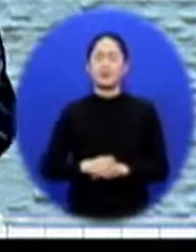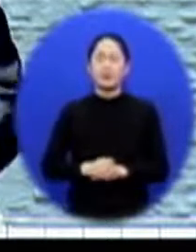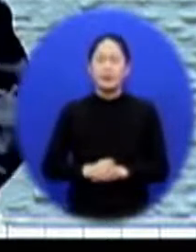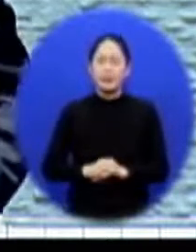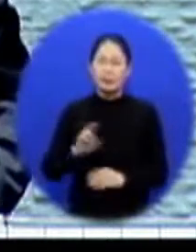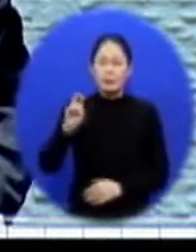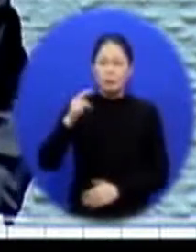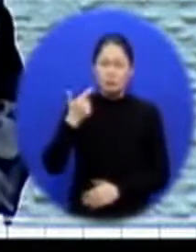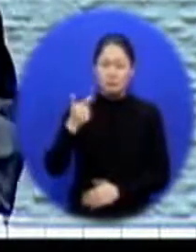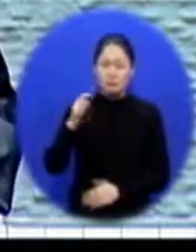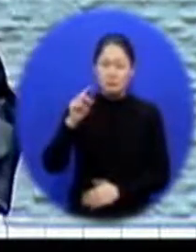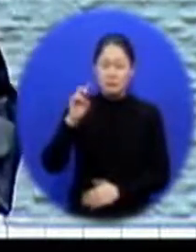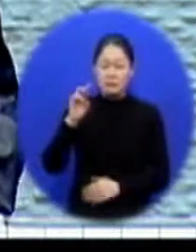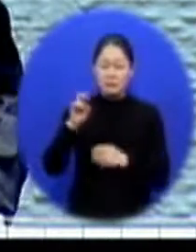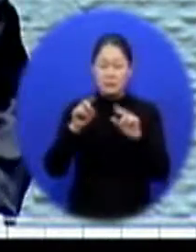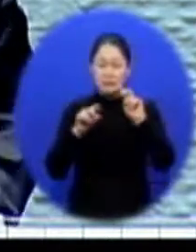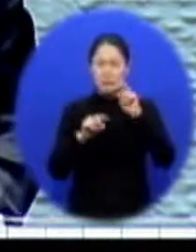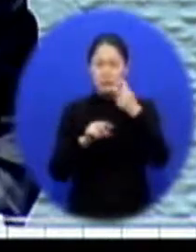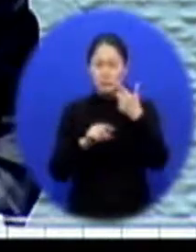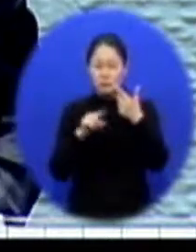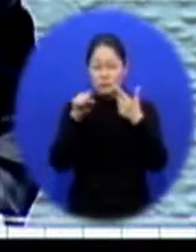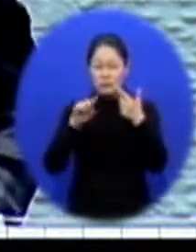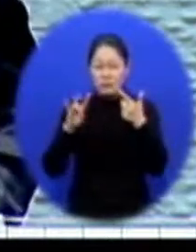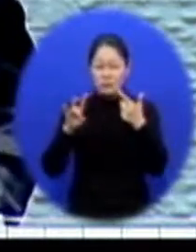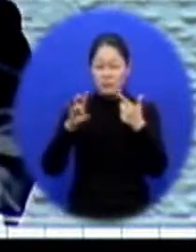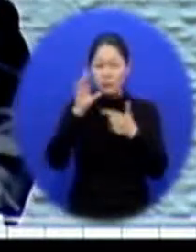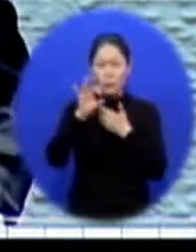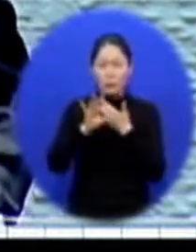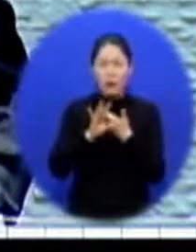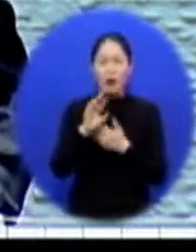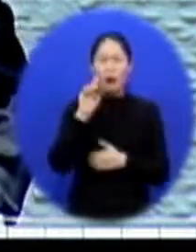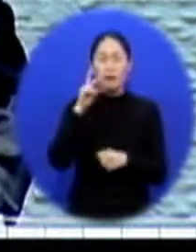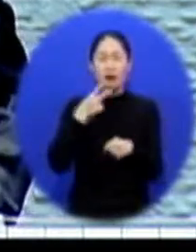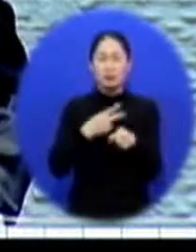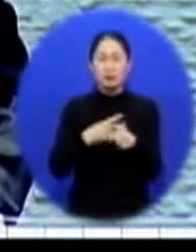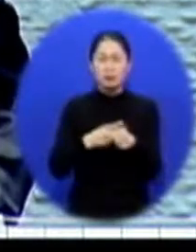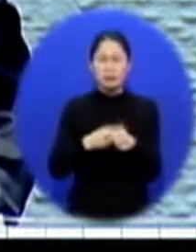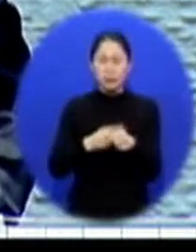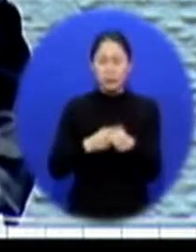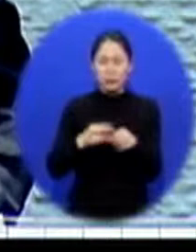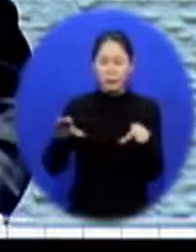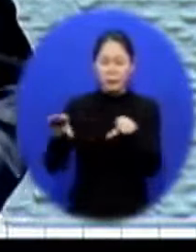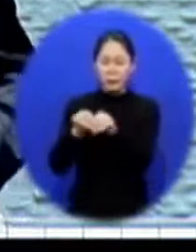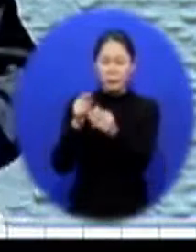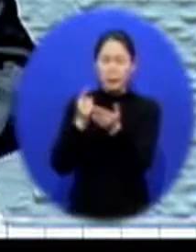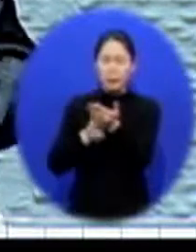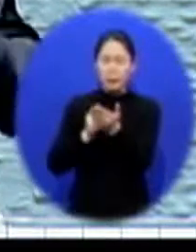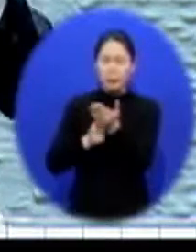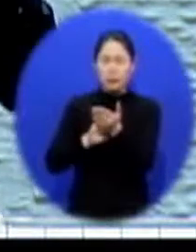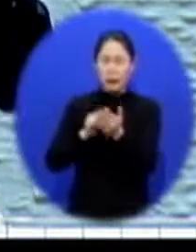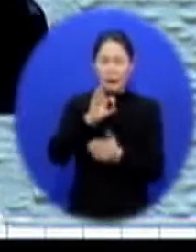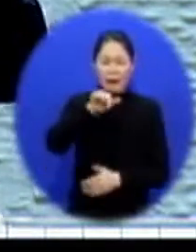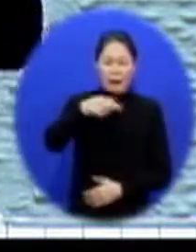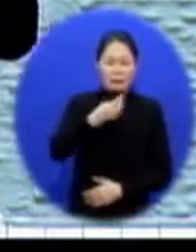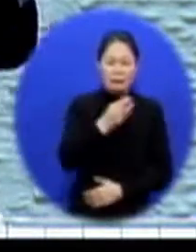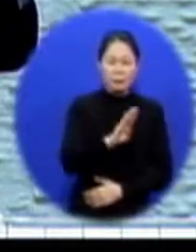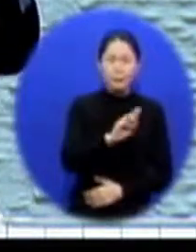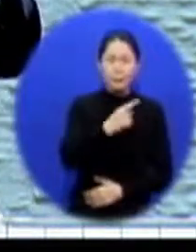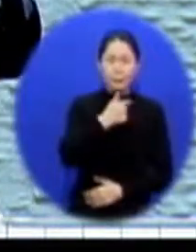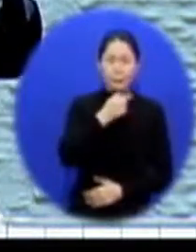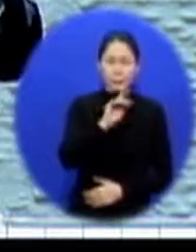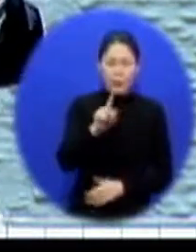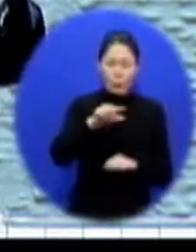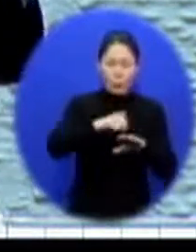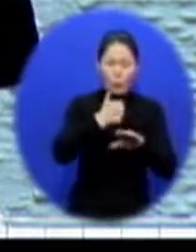26장 24절에 내려가 보면 사도바울이 배수도 아그립바 왕 앞에서 예수님의 부활을